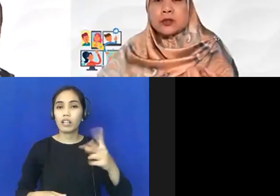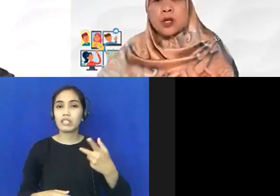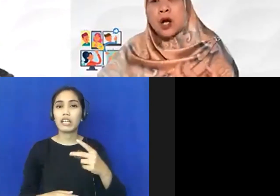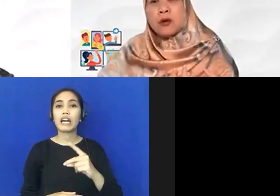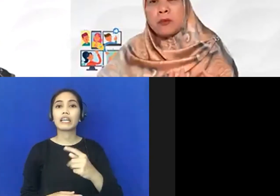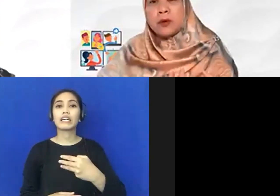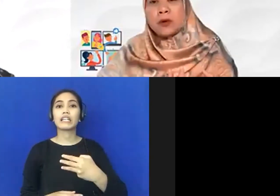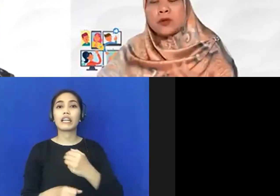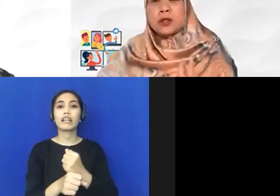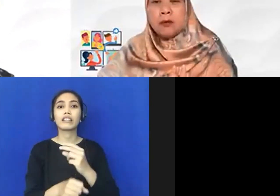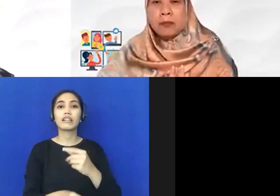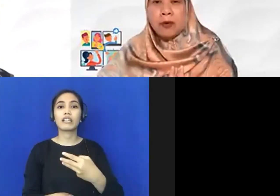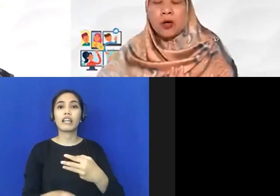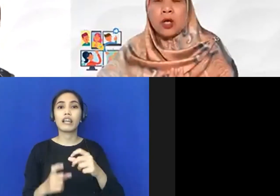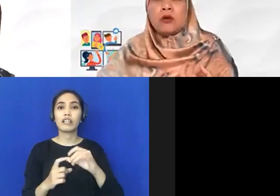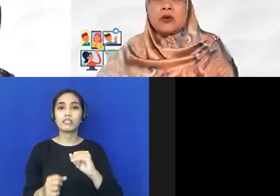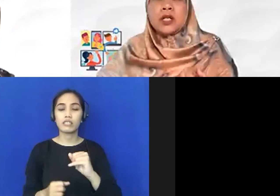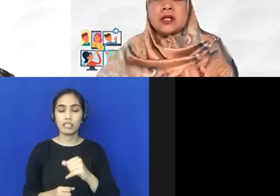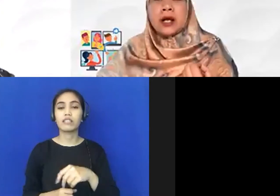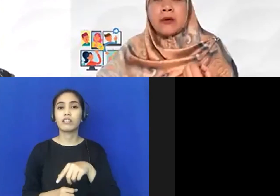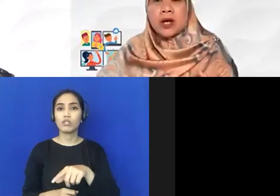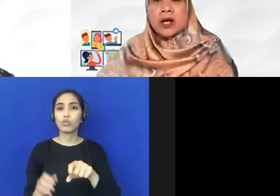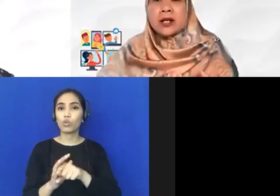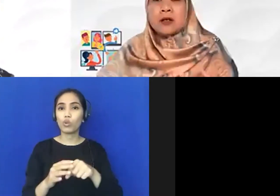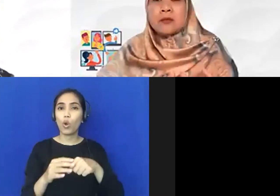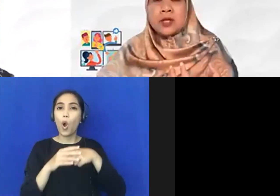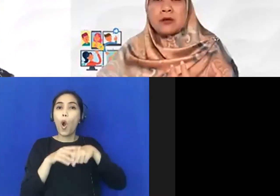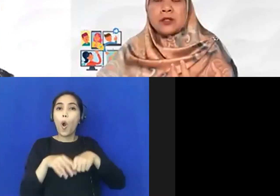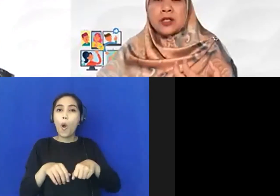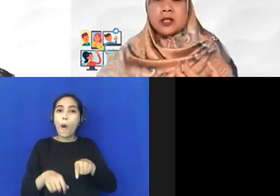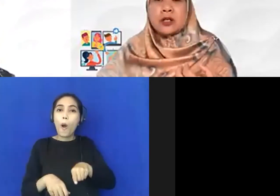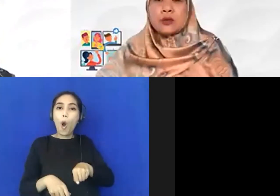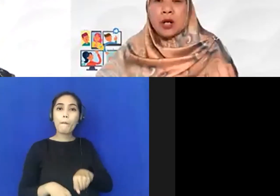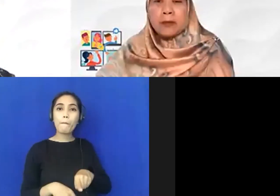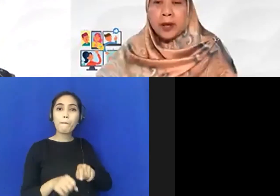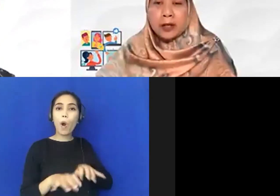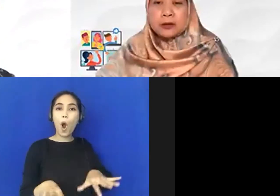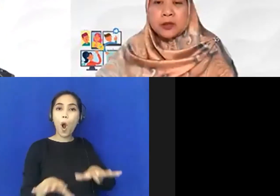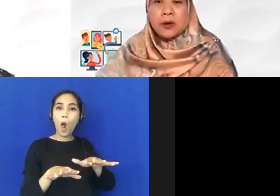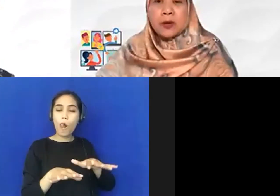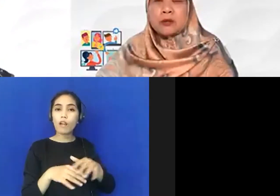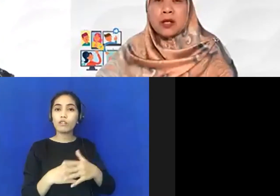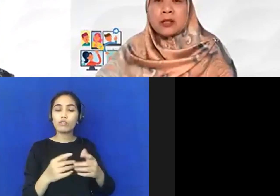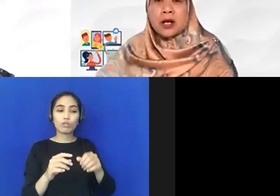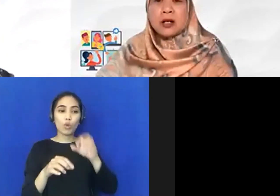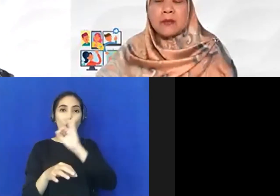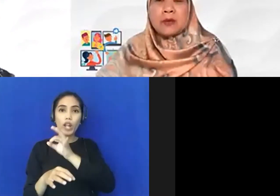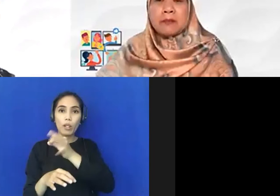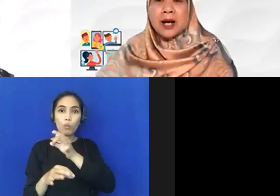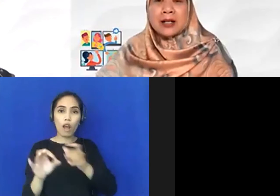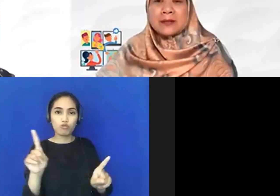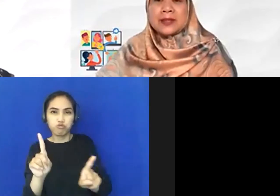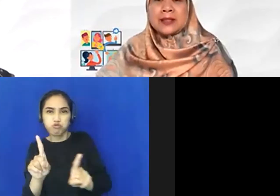yang tadinya sudah nggak ngompol kok jadi rewel ya, kemudian kok jadi suka nempel terus sama orang tuanya, nggak